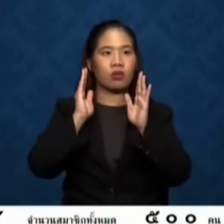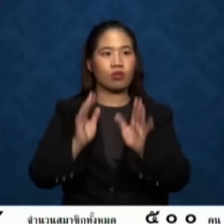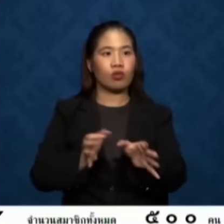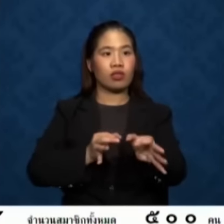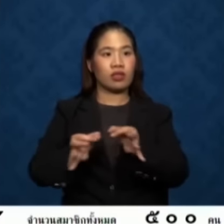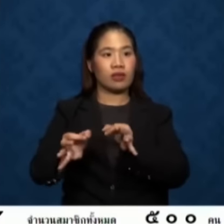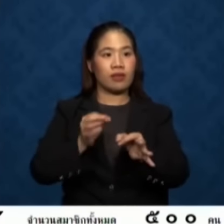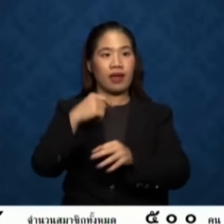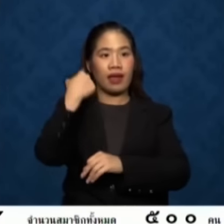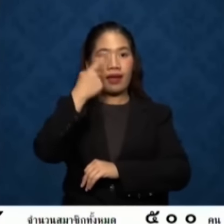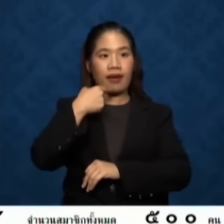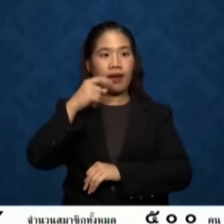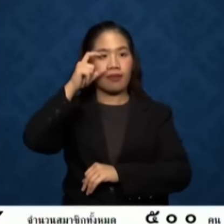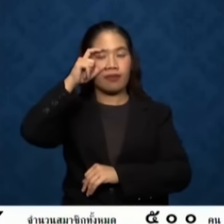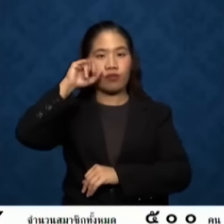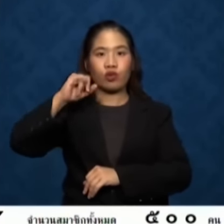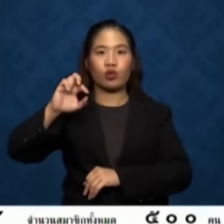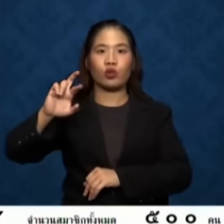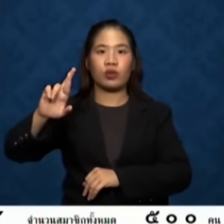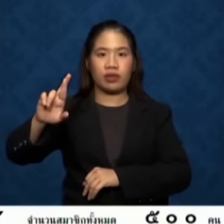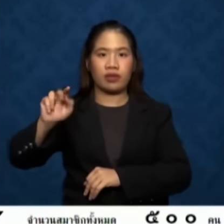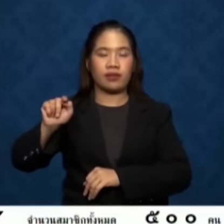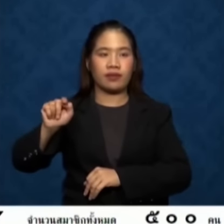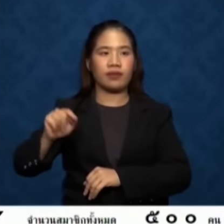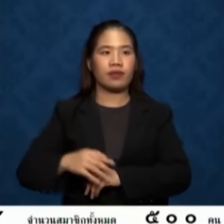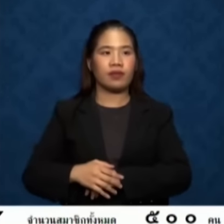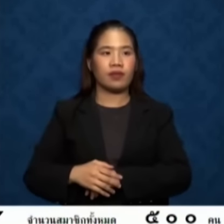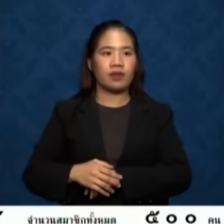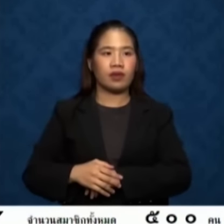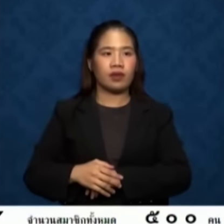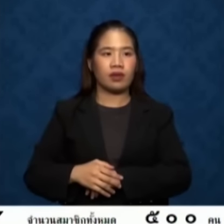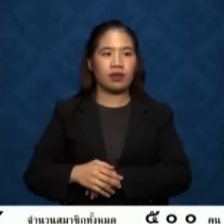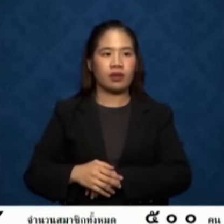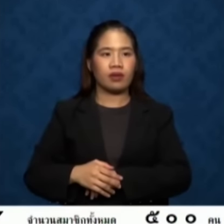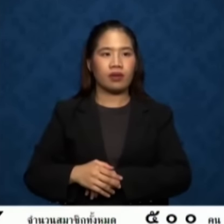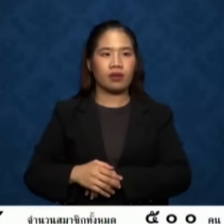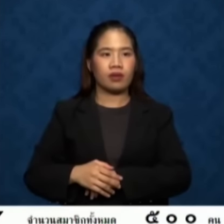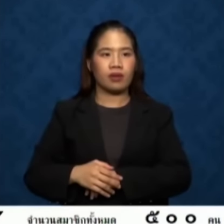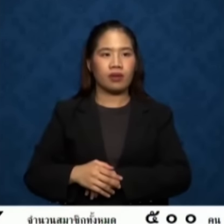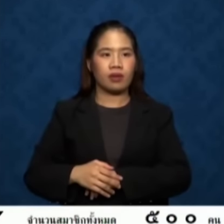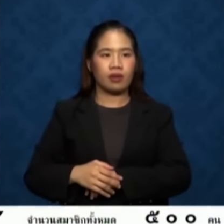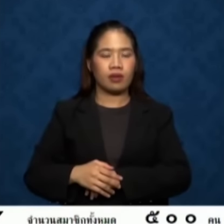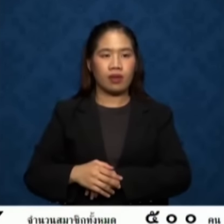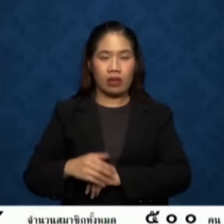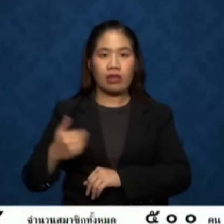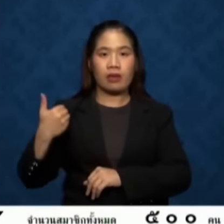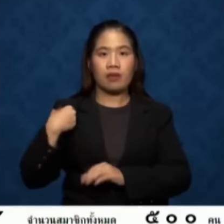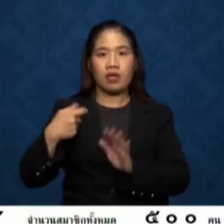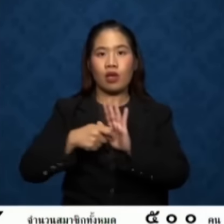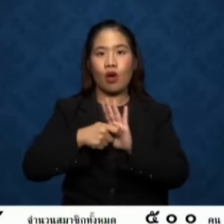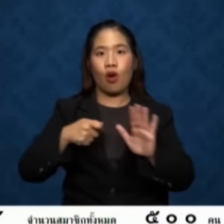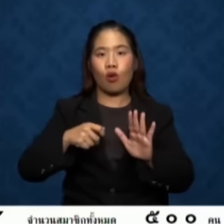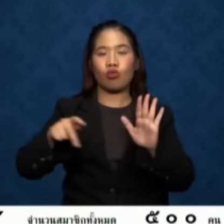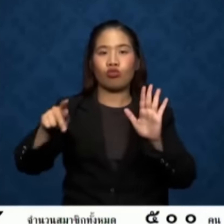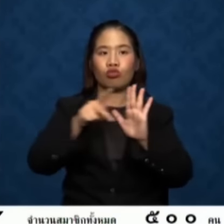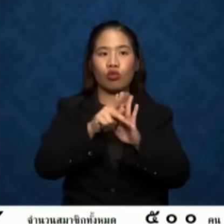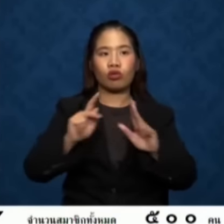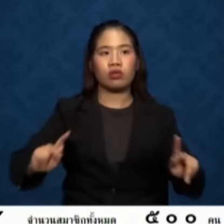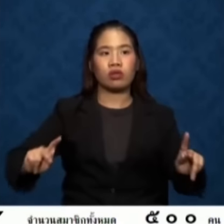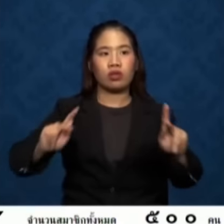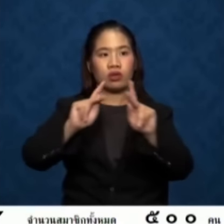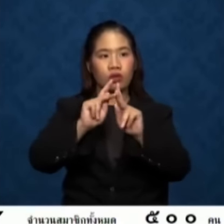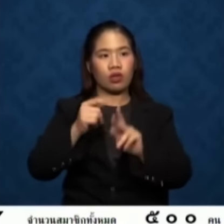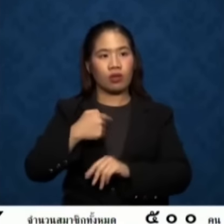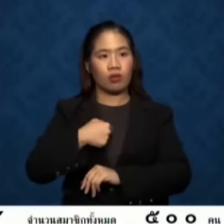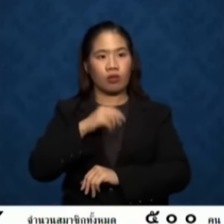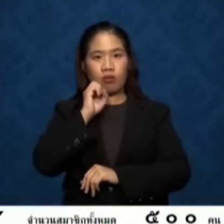คือท่านจุรินทร์ลักษณพิสิทธิ์ซึ่งท่านเป็นนายกท่านออกกฎกระทรวงดังกล่าวแล้วผมก็ไม่ได้บอกว่